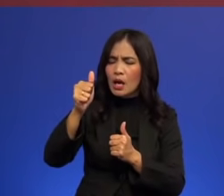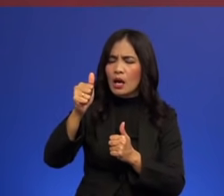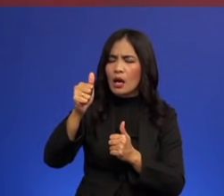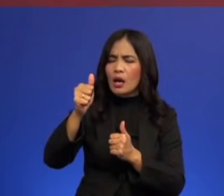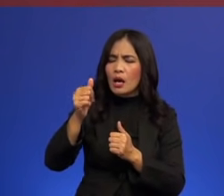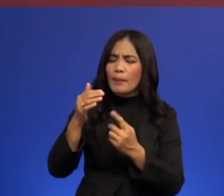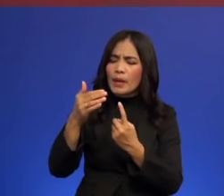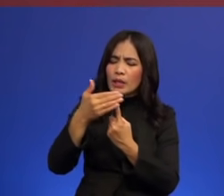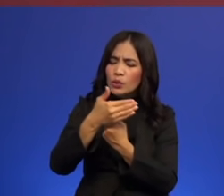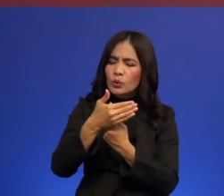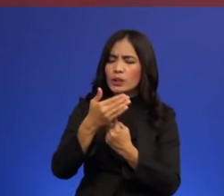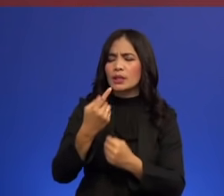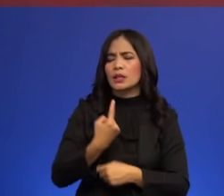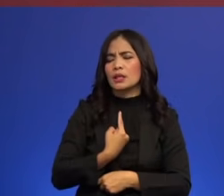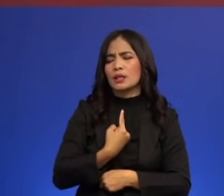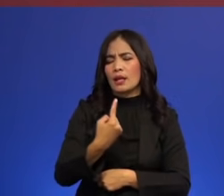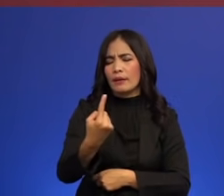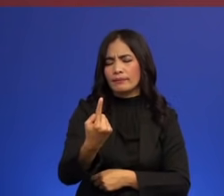melindungi kita.